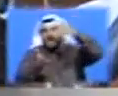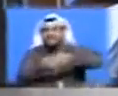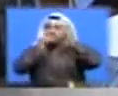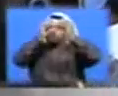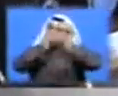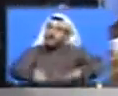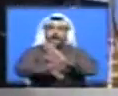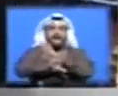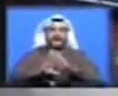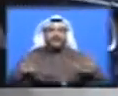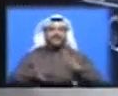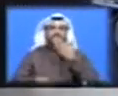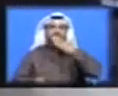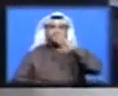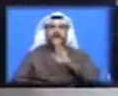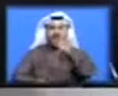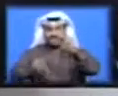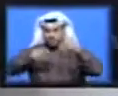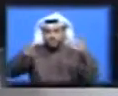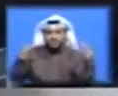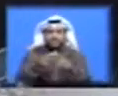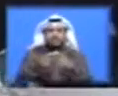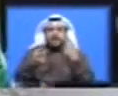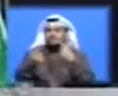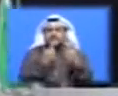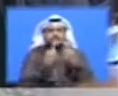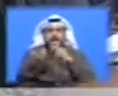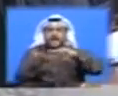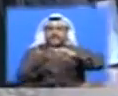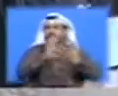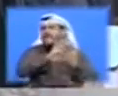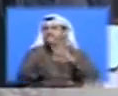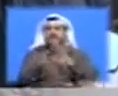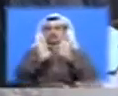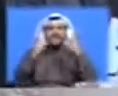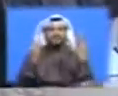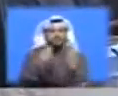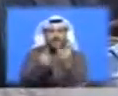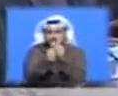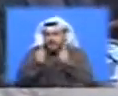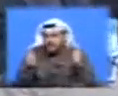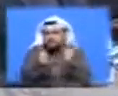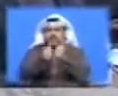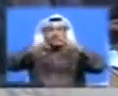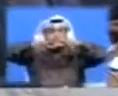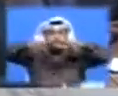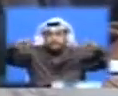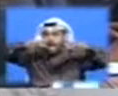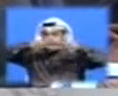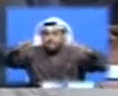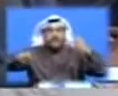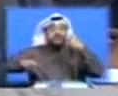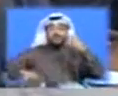الذي يقيمه مركز البحوث والاستشارات الاجتماعية لندن، والذي يعنى بتعزيز دور البحث العلمي من